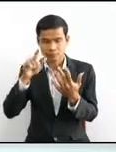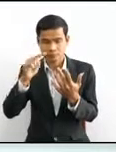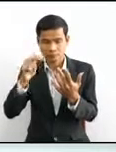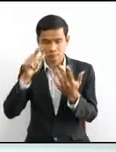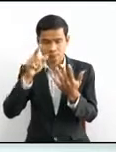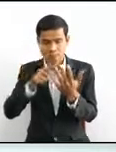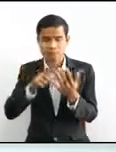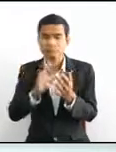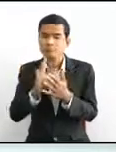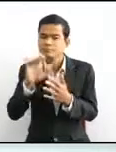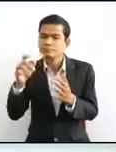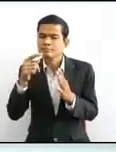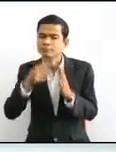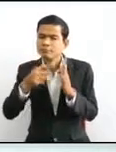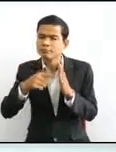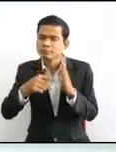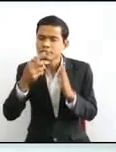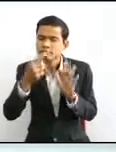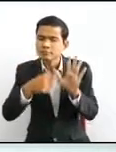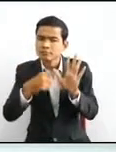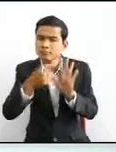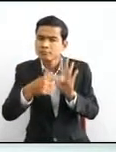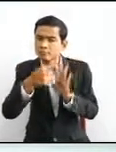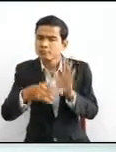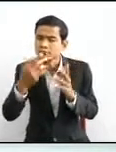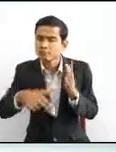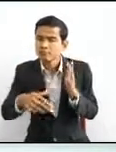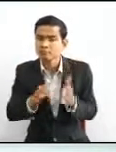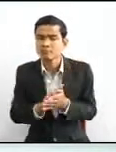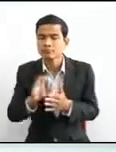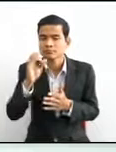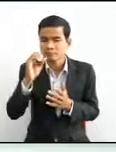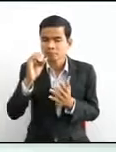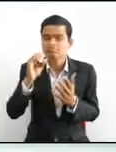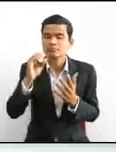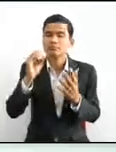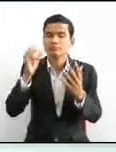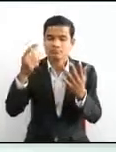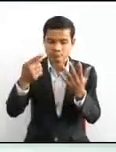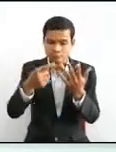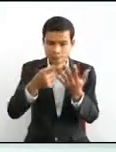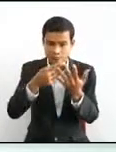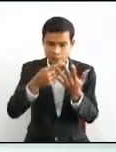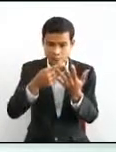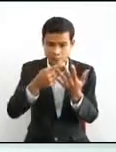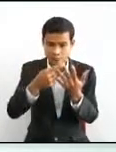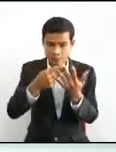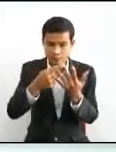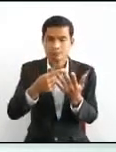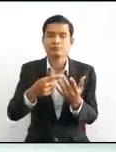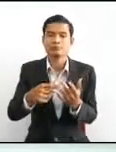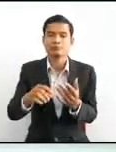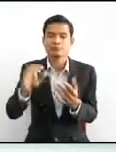nó chà lê cừu kịch khơi nhói cừu miến lỡ sẽ